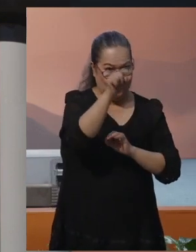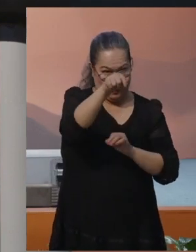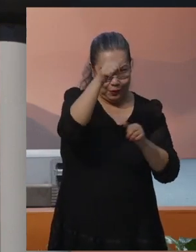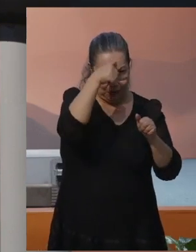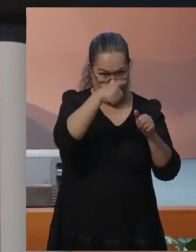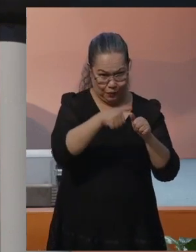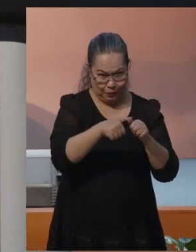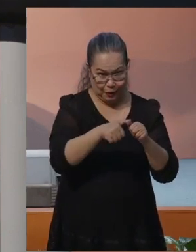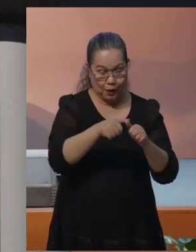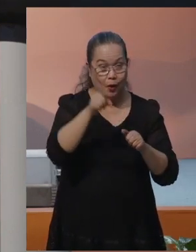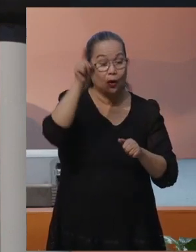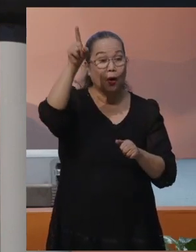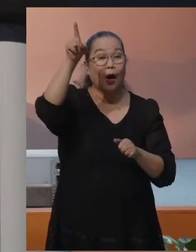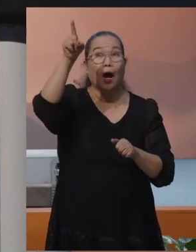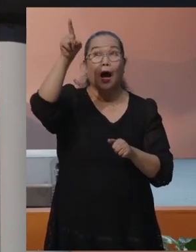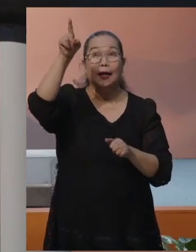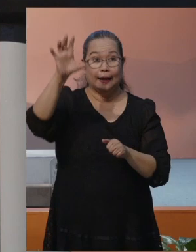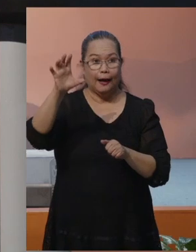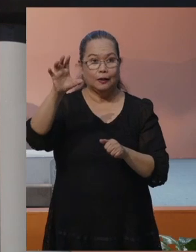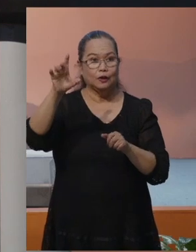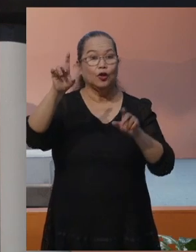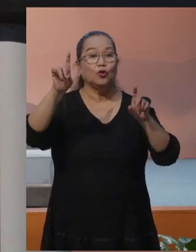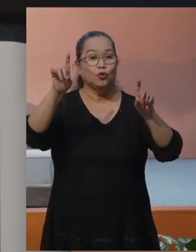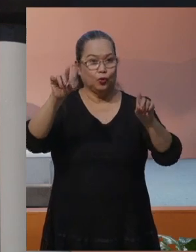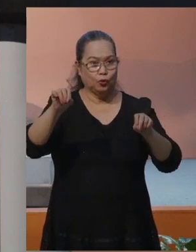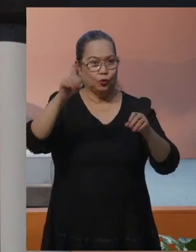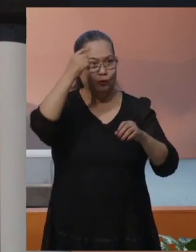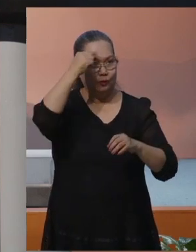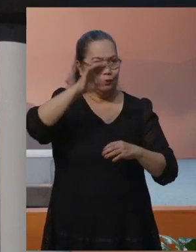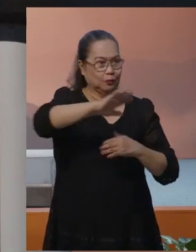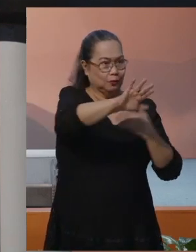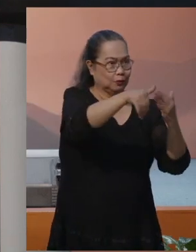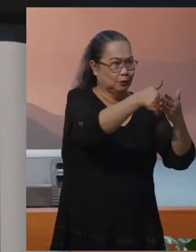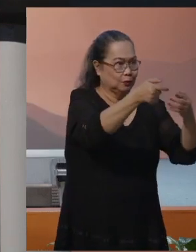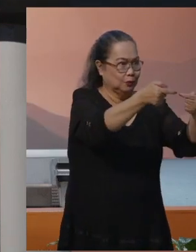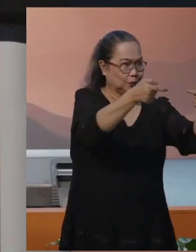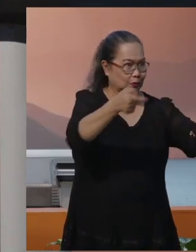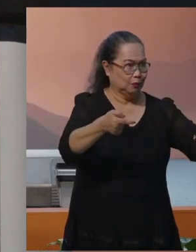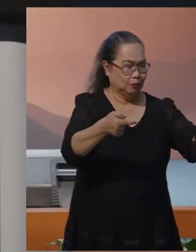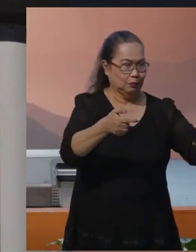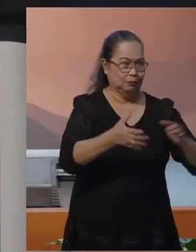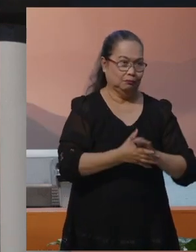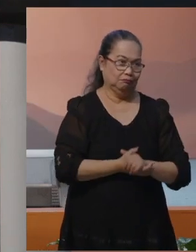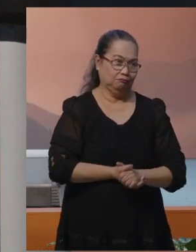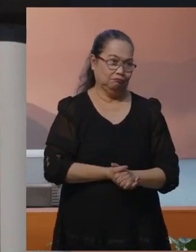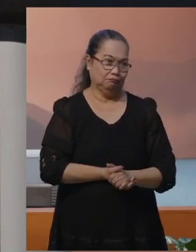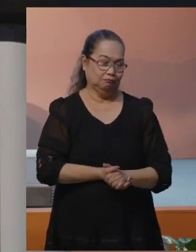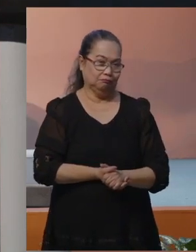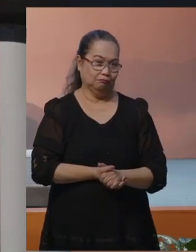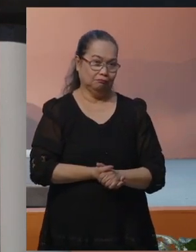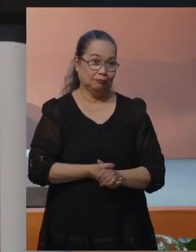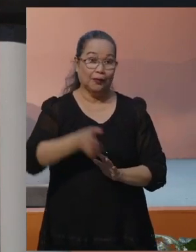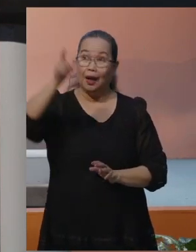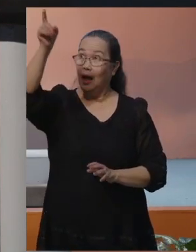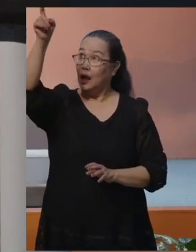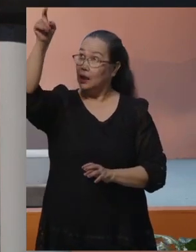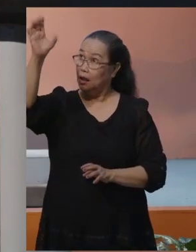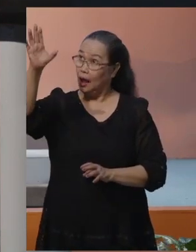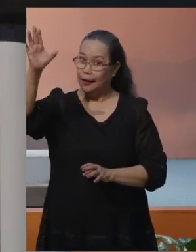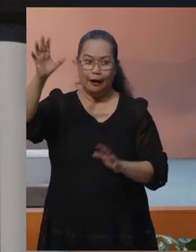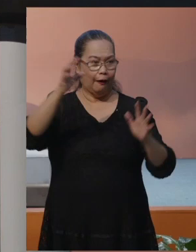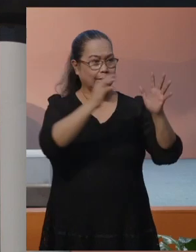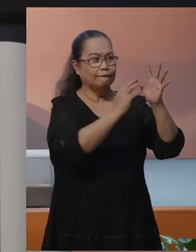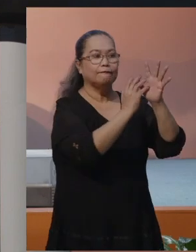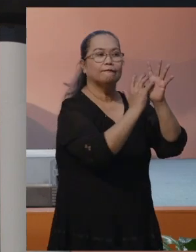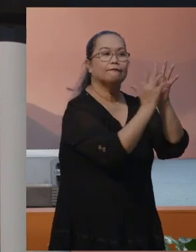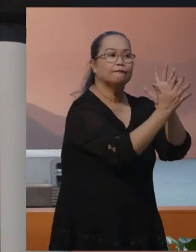dito ito, For thus the Lord will do to all your enemies against whom you fight. Binalikan ng 5 mga hari sa